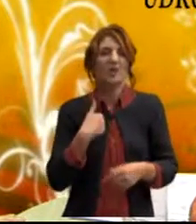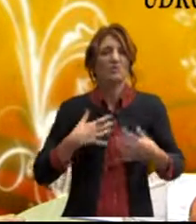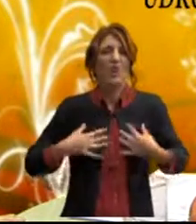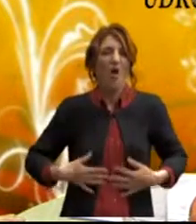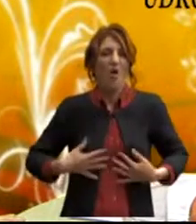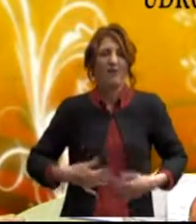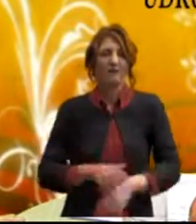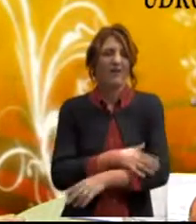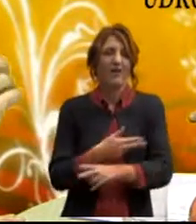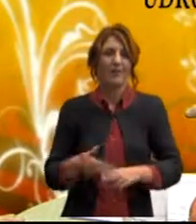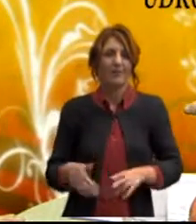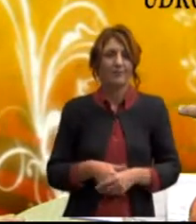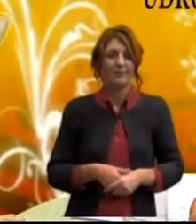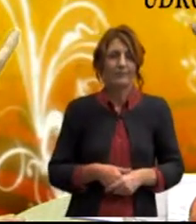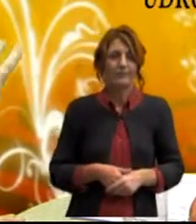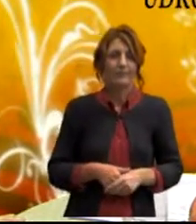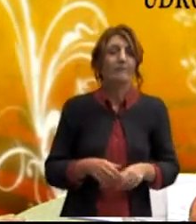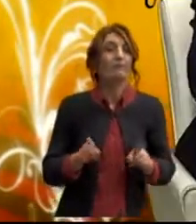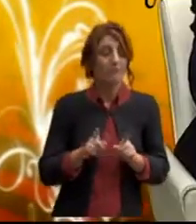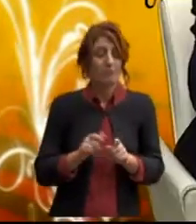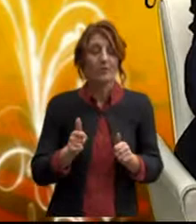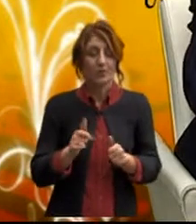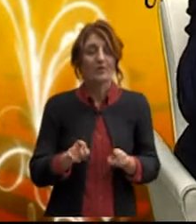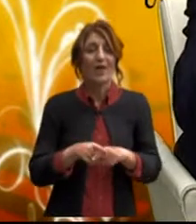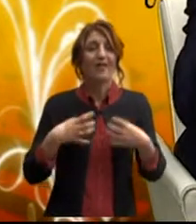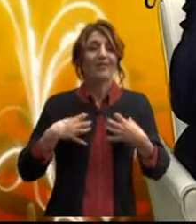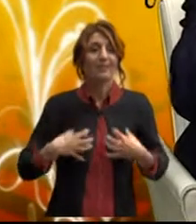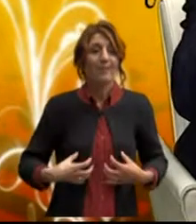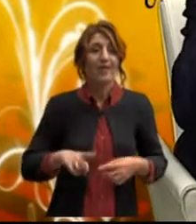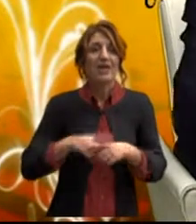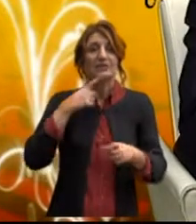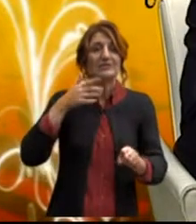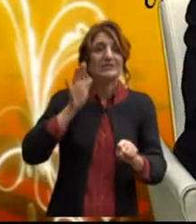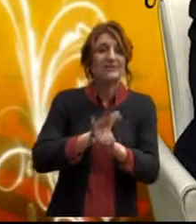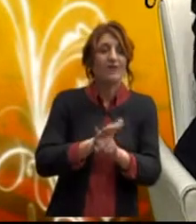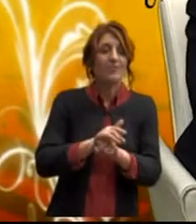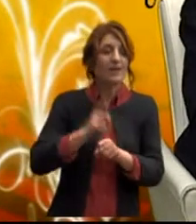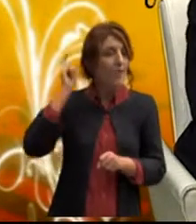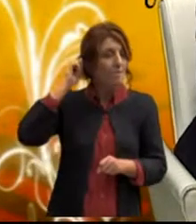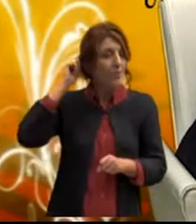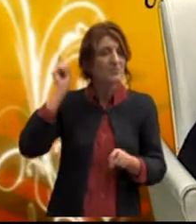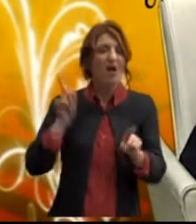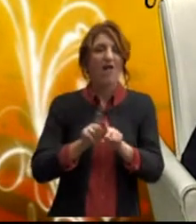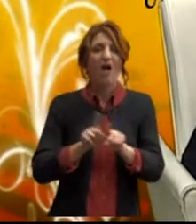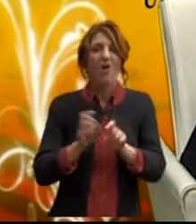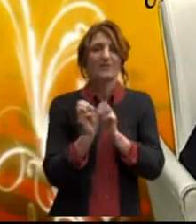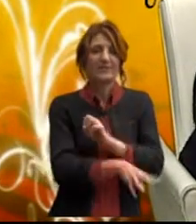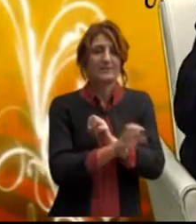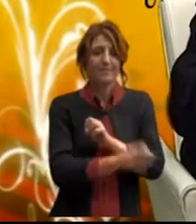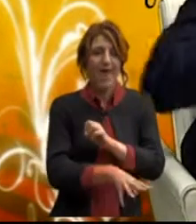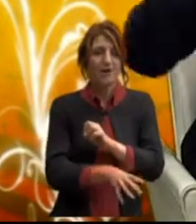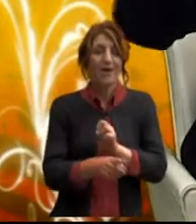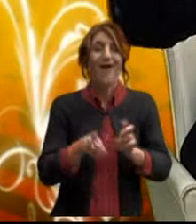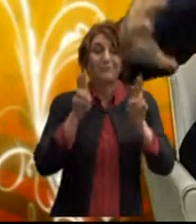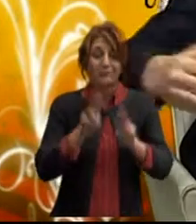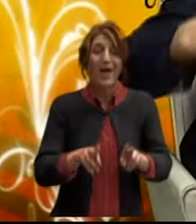već teške. A vi što ste rekli da ne odete dalje. Depresija je dakle rezultat začepljenja mozga smećem. I depresija u prvoj dakle